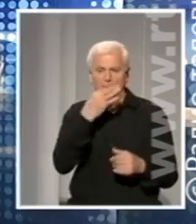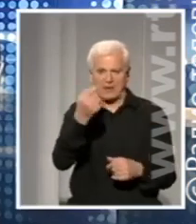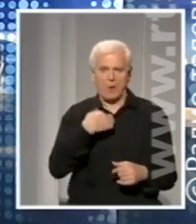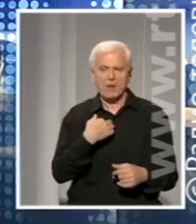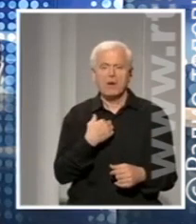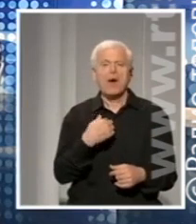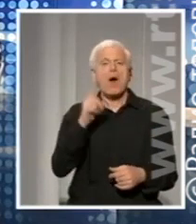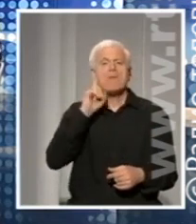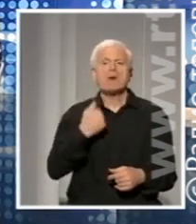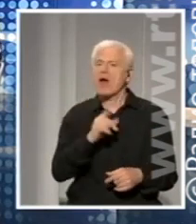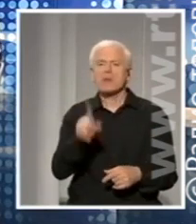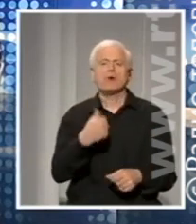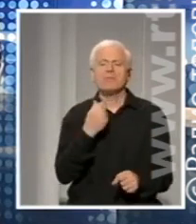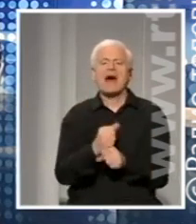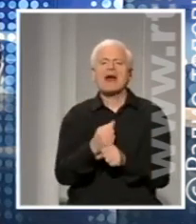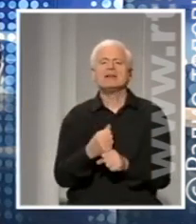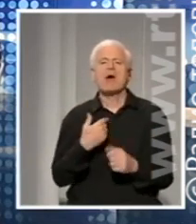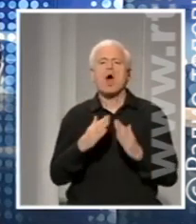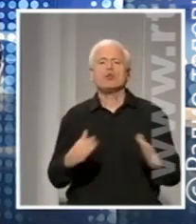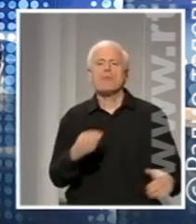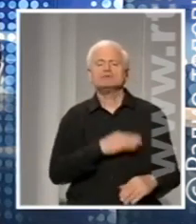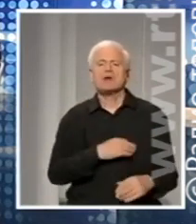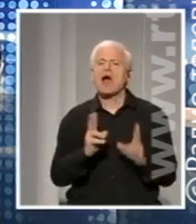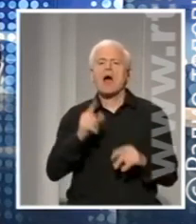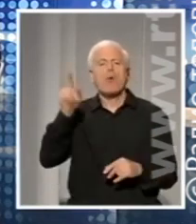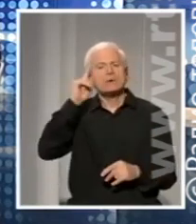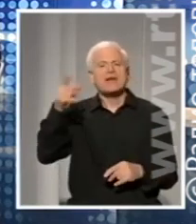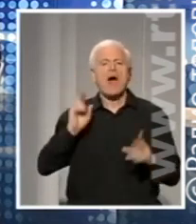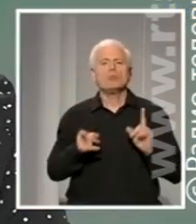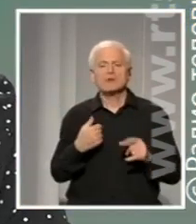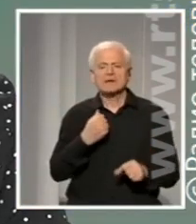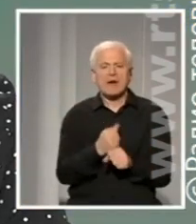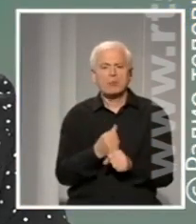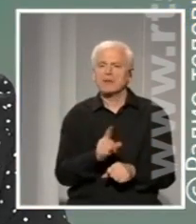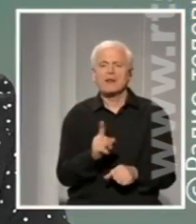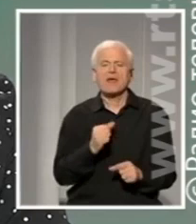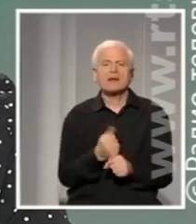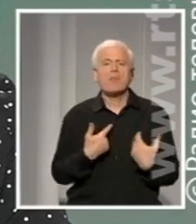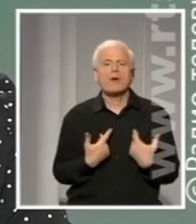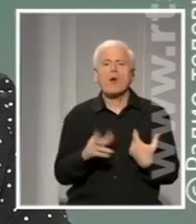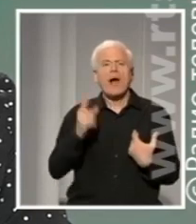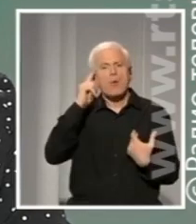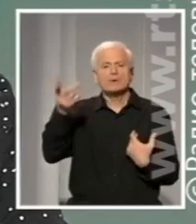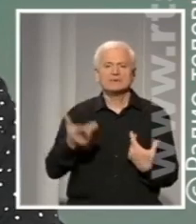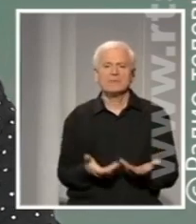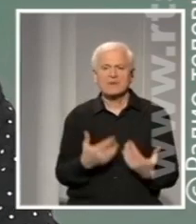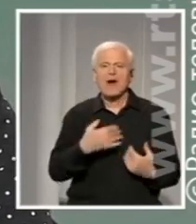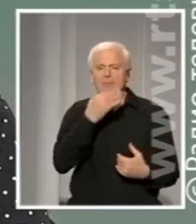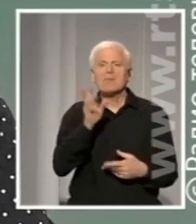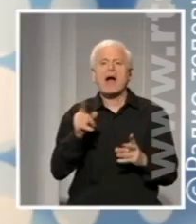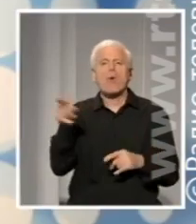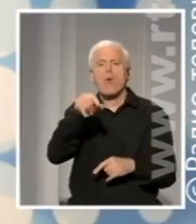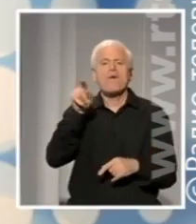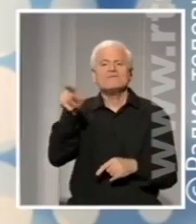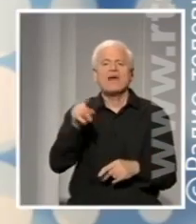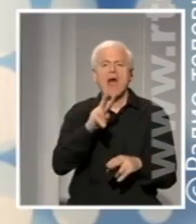radim domaći, koliko će učiteljica da zna da li sam ga ja uradio. I sad to možda zvuči smešno, ali zapravo kako ćete vi da